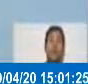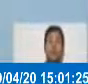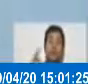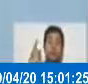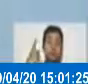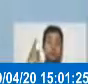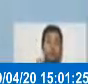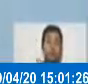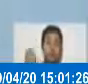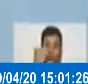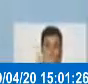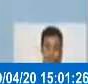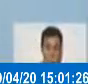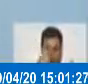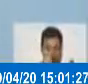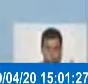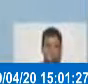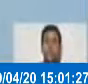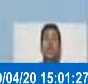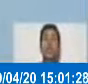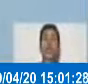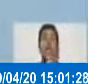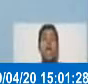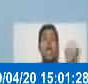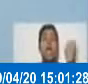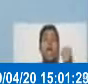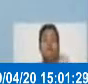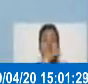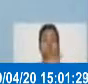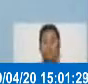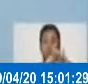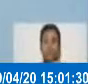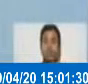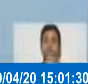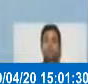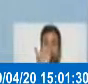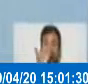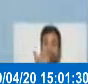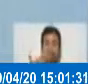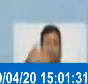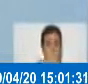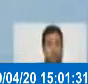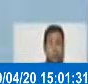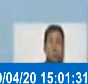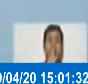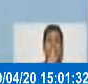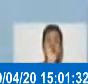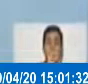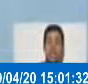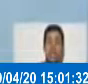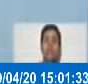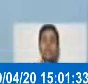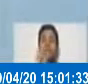মাত্র 1 ভাগ, এবং 3 ভাগ রোগী বাড়িতে থেকে চিকিৎসা নিচ্ছে। এবং বাড়িতে থাকা রোগী গত